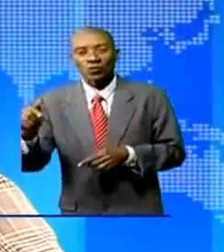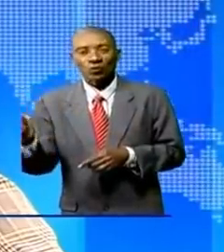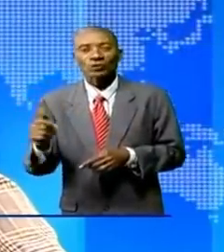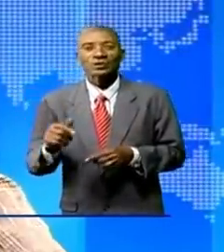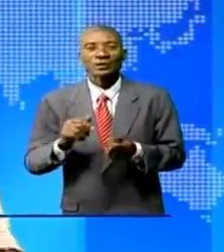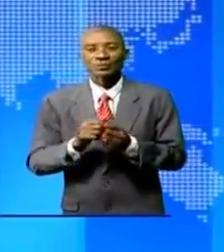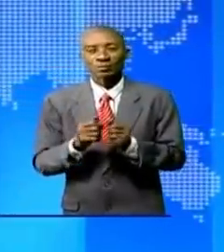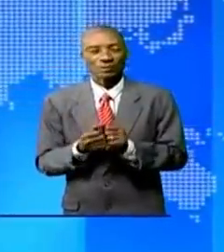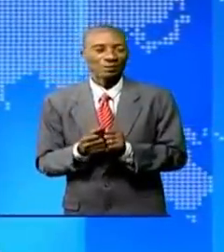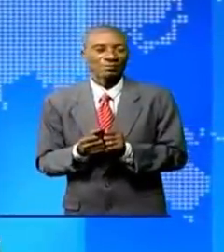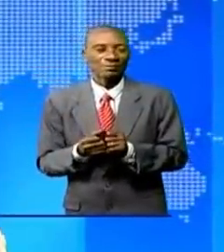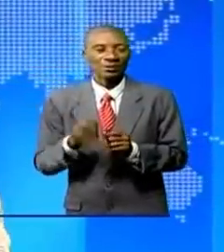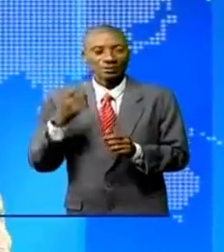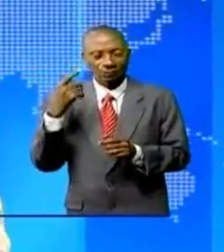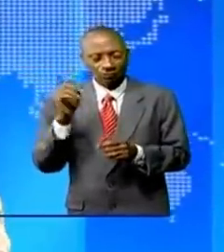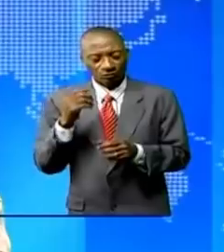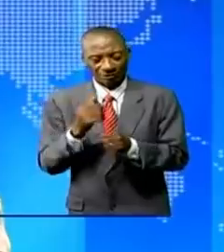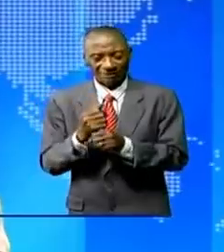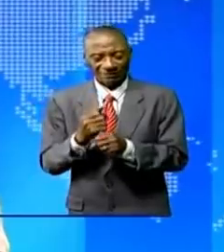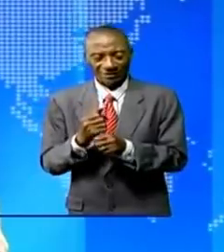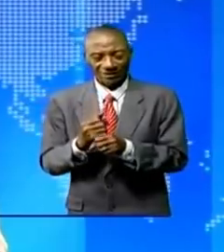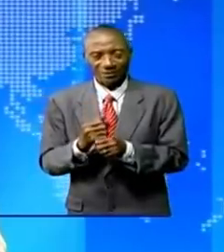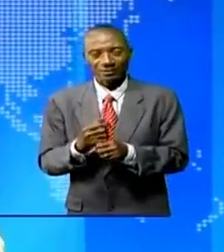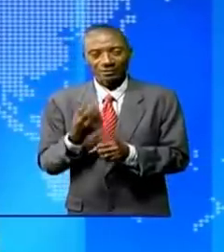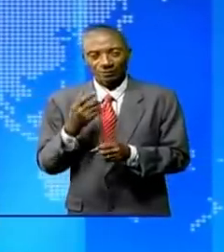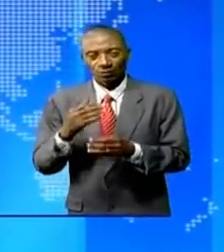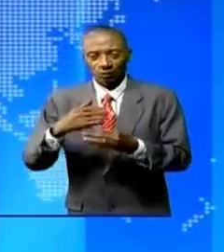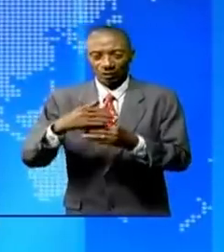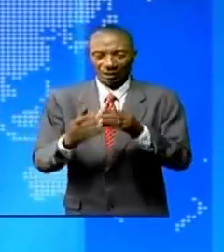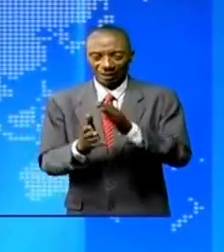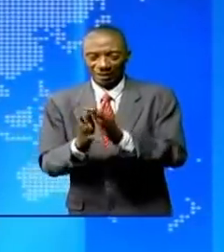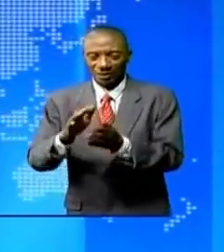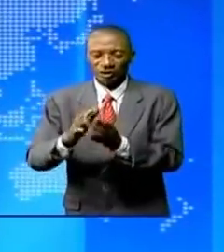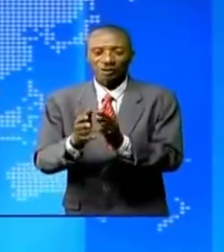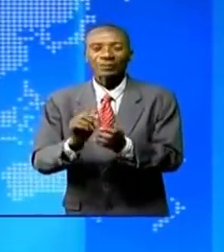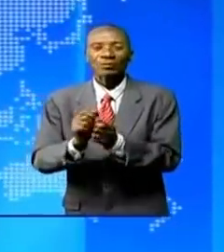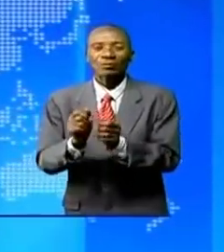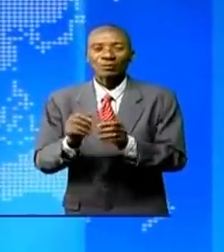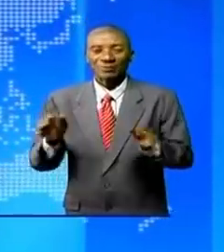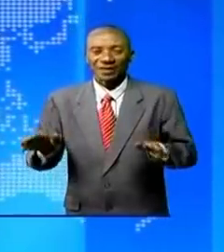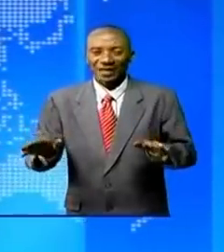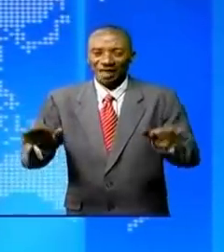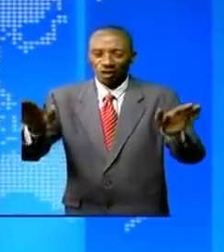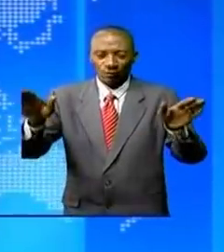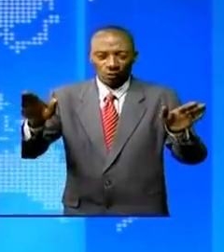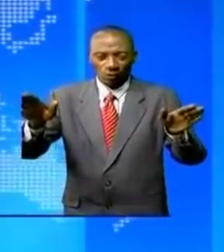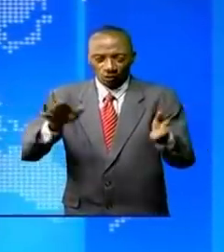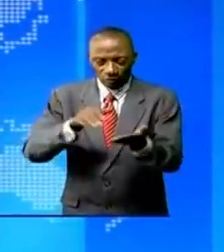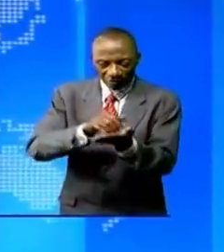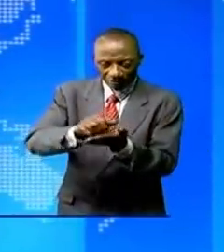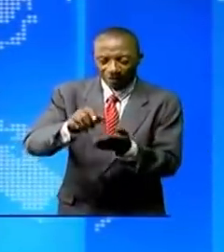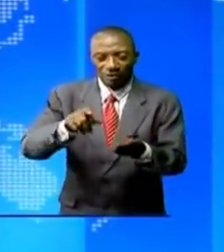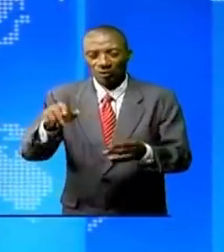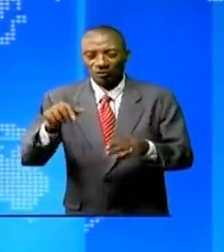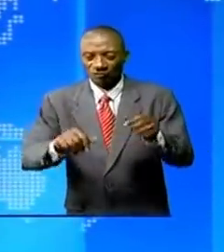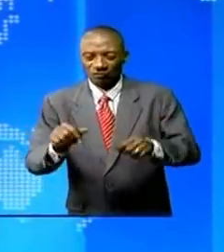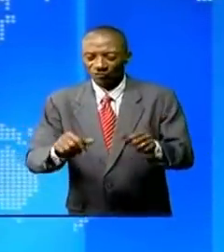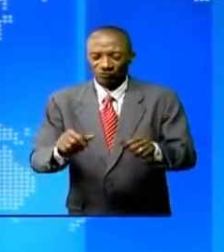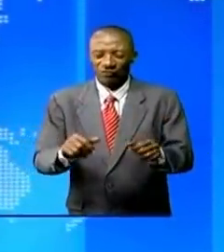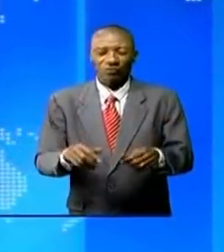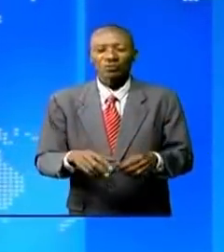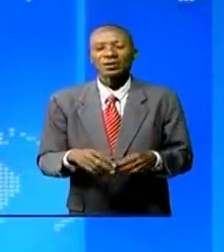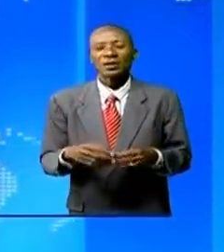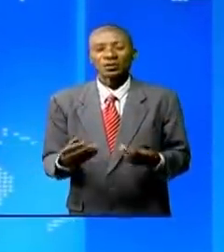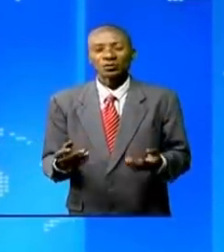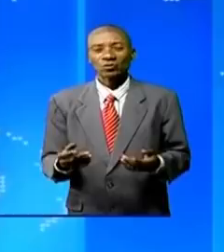l'aéroport pour accueillir Fifi Masuka, gouverneur de province, qui s'est félicité de la réussite de sa mission qui avait pour objectif